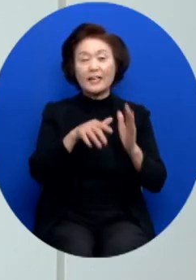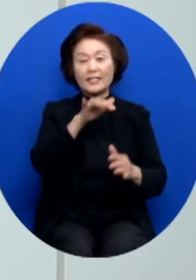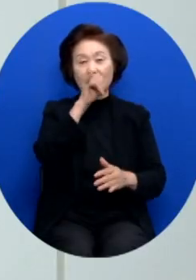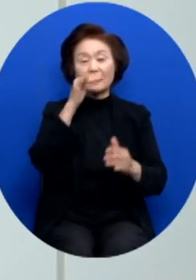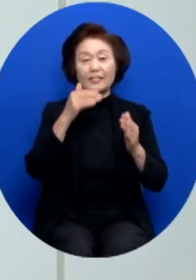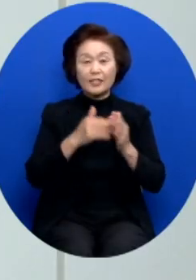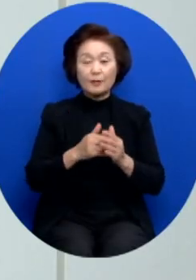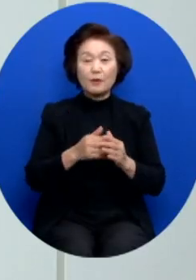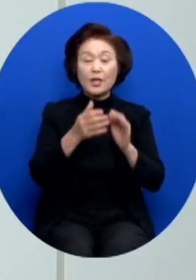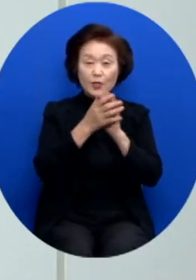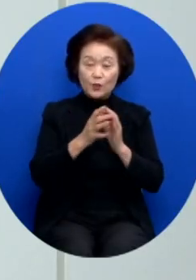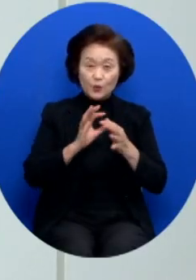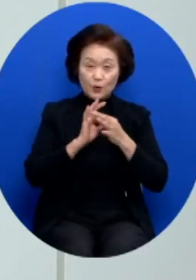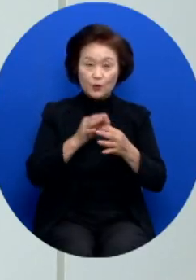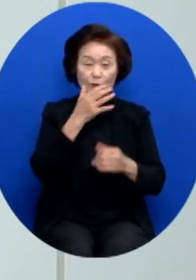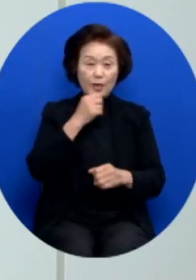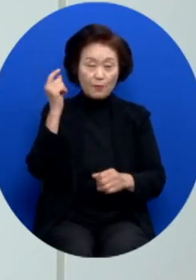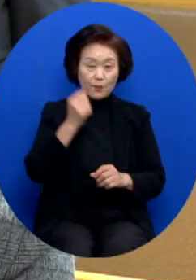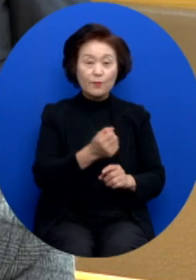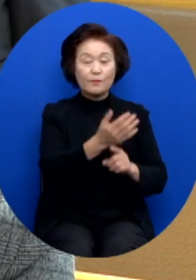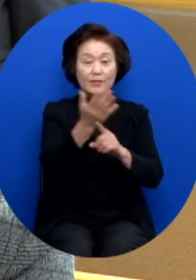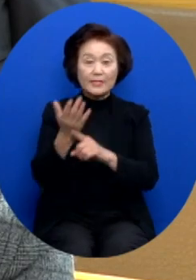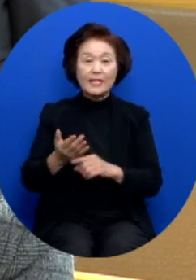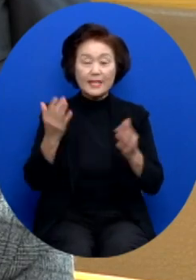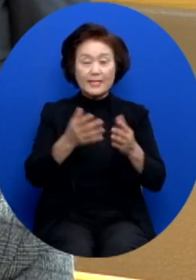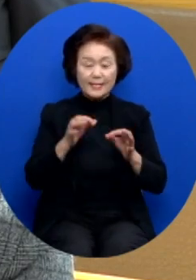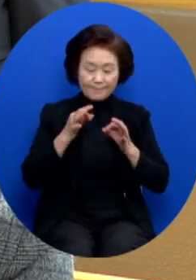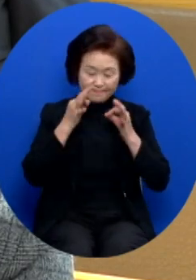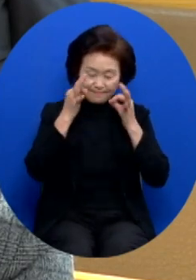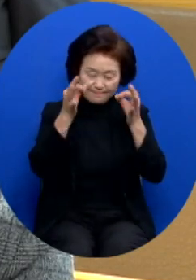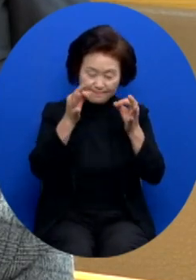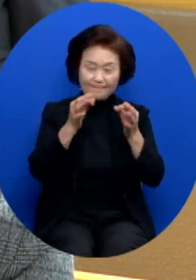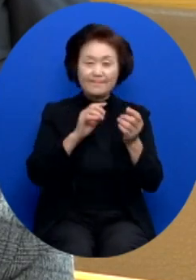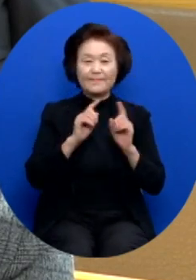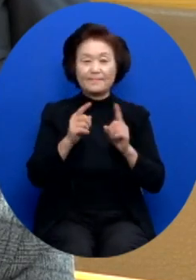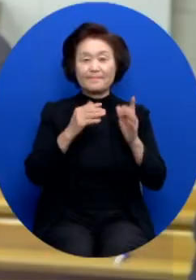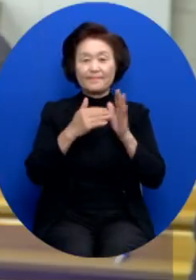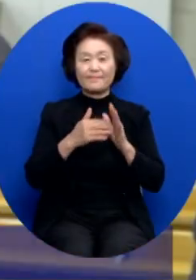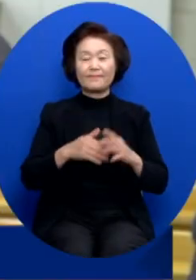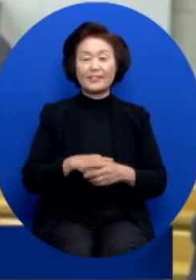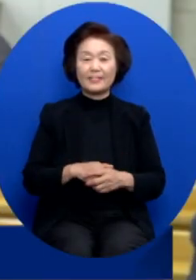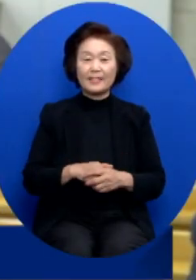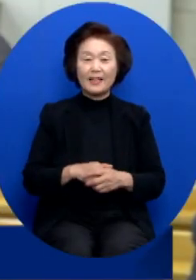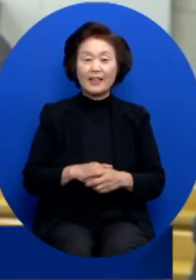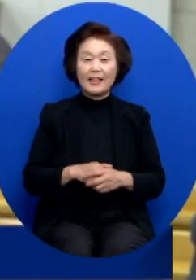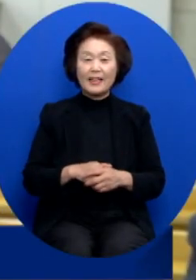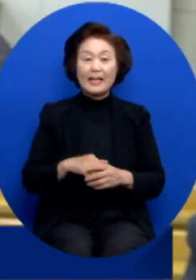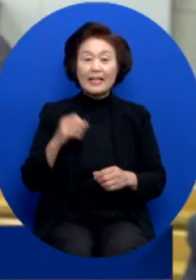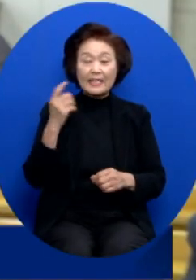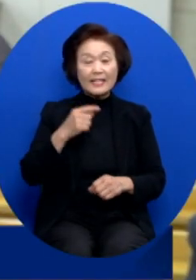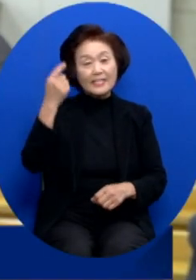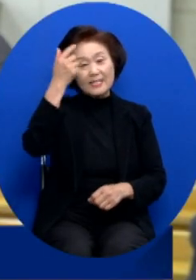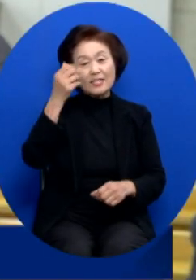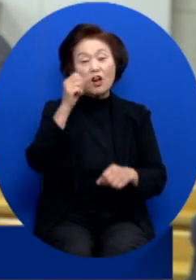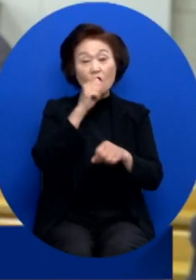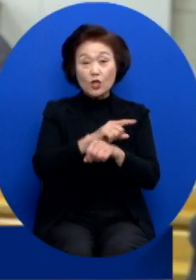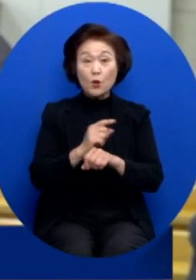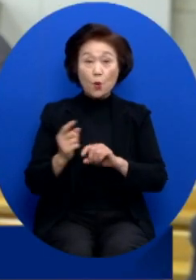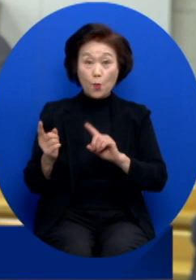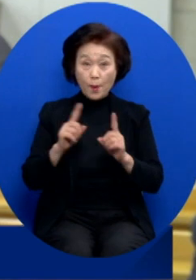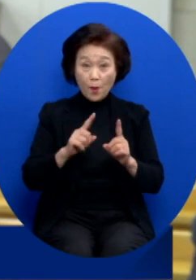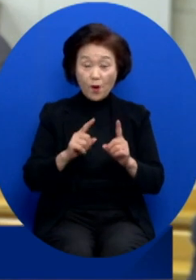시기에 기도를 통해 복음 전하는 사역에 최선을 다하겠다고 밝혔습니다. 이제 다시 영성을 회복해야 하는